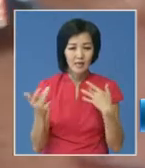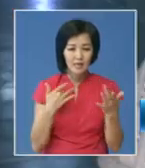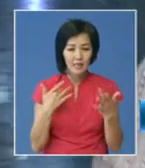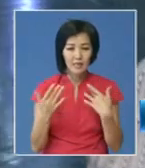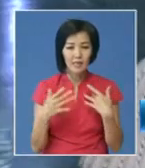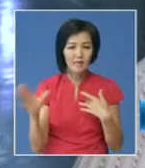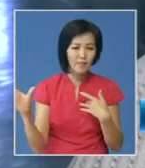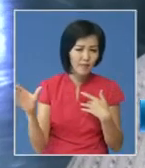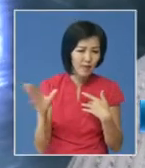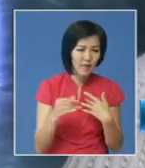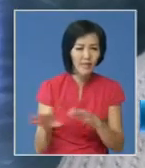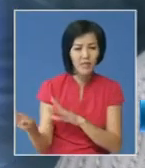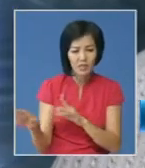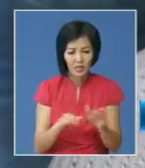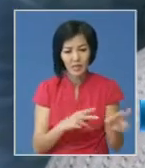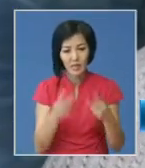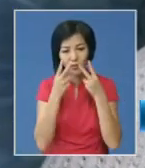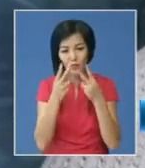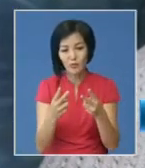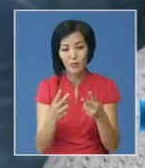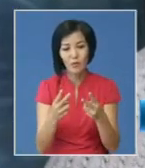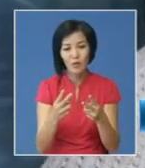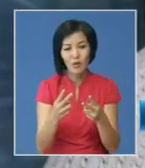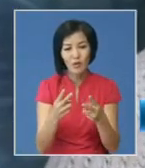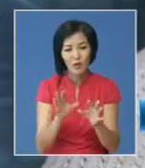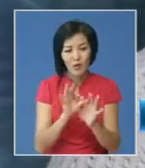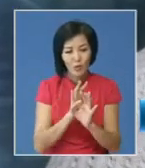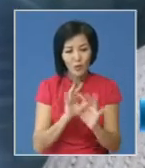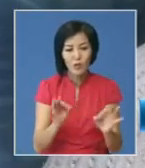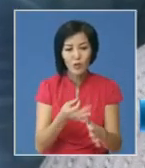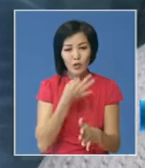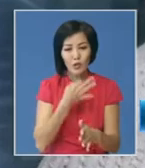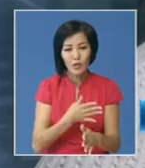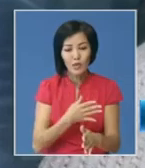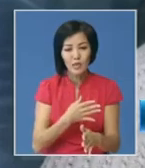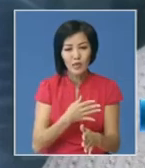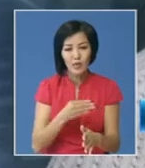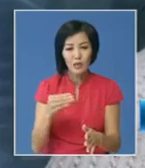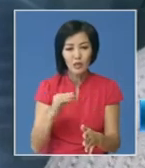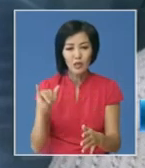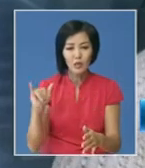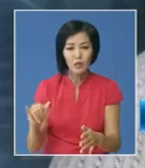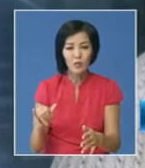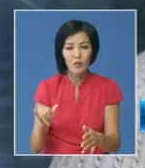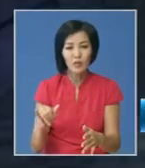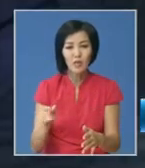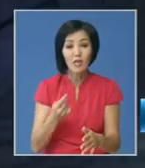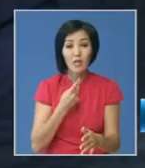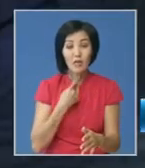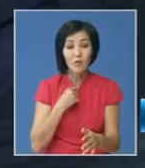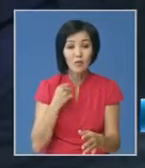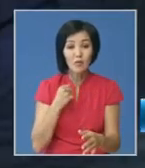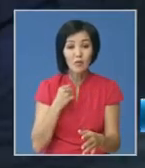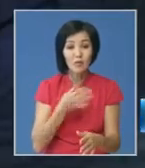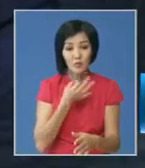Өте ұнады. Шында есе сол астанан ана Талдықорғанның жетісудың жаңа әншілерінің дауысын әбден сағынып қалпыз.